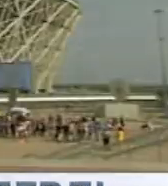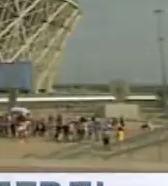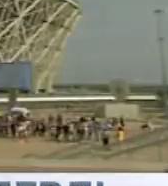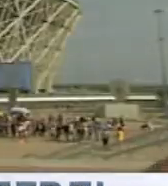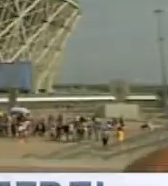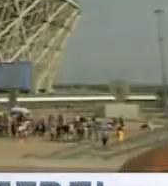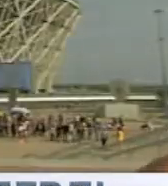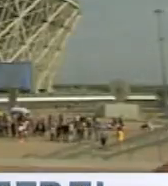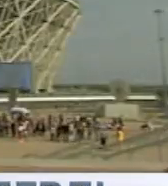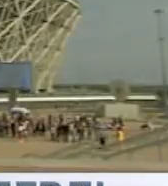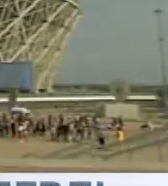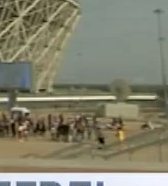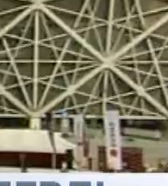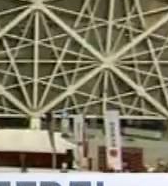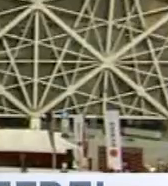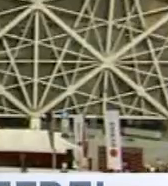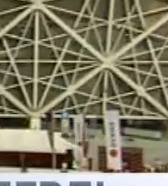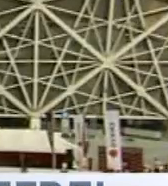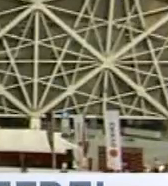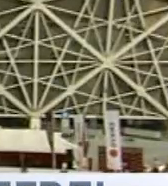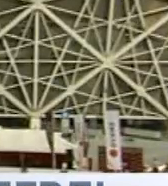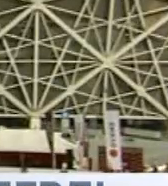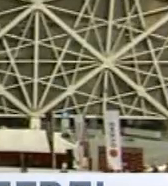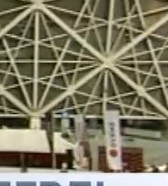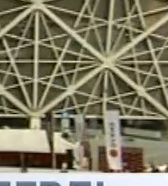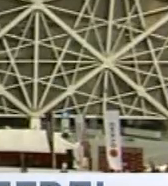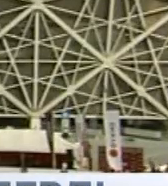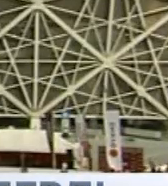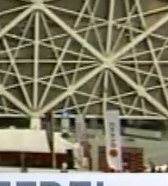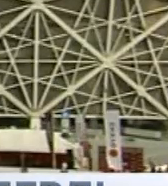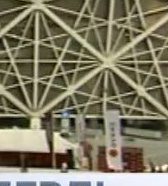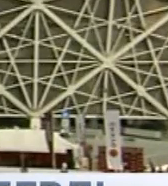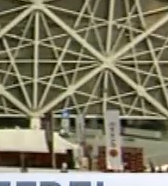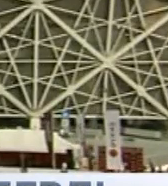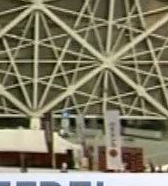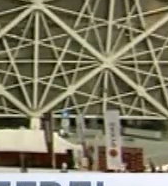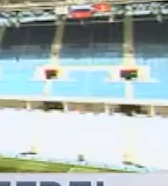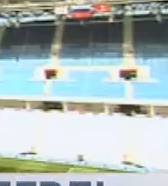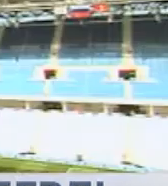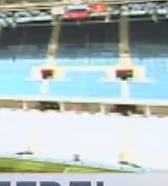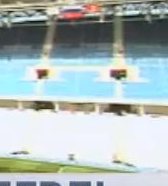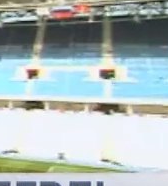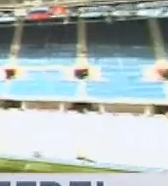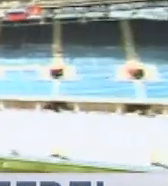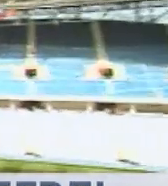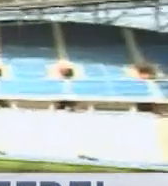өтті. 45 000 адамдық стадионды салуға 257 миллион доллар жұмсалған.